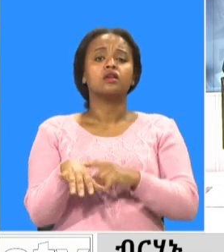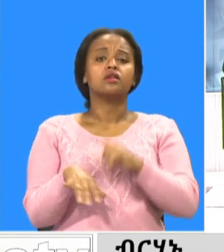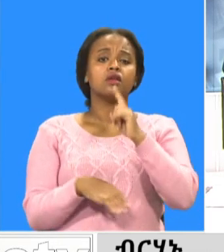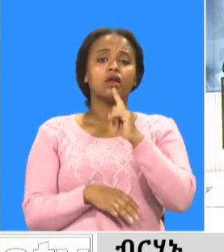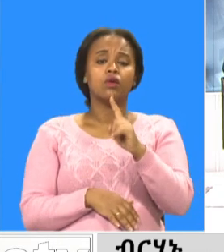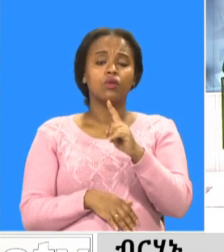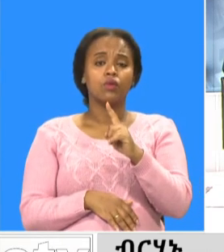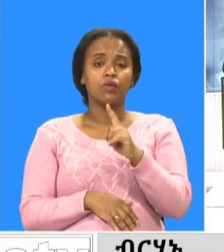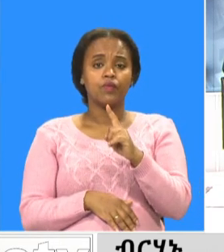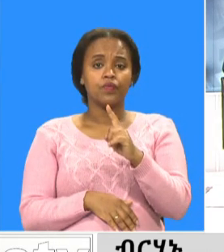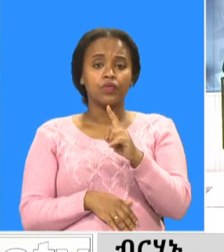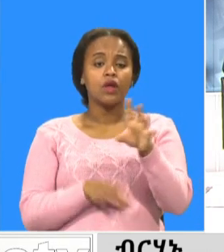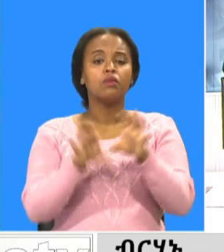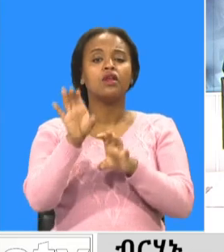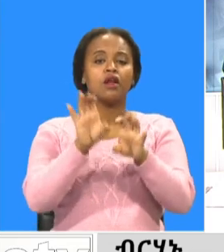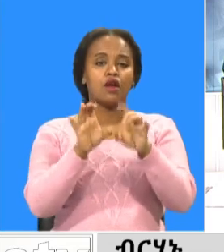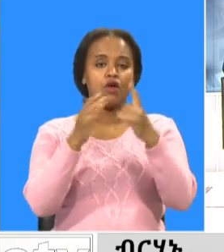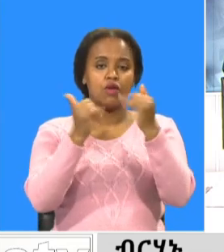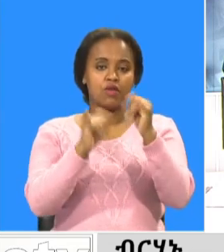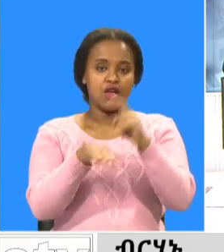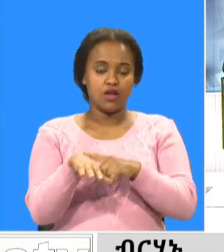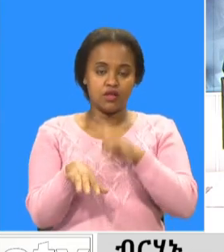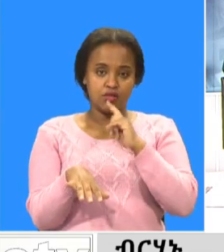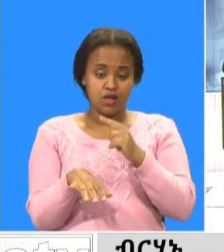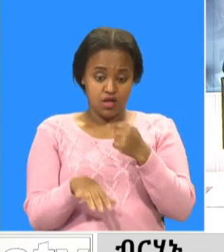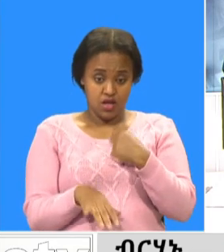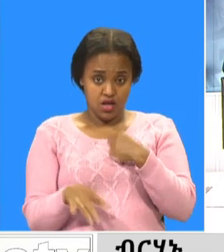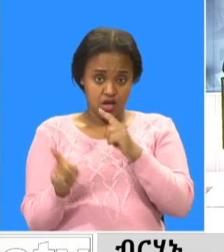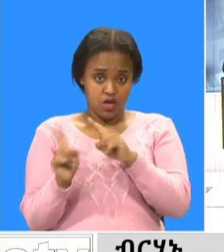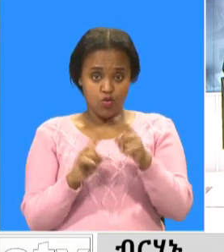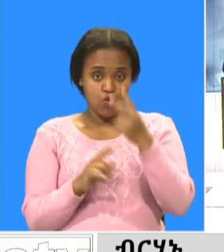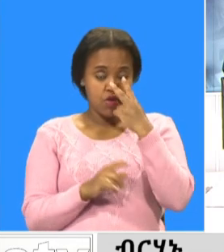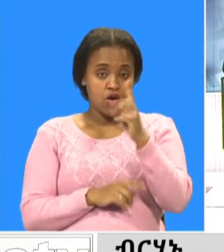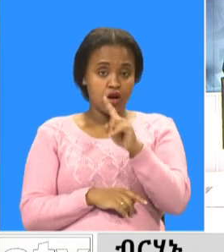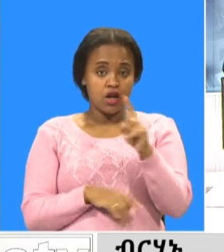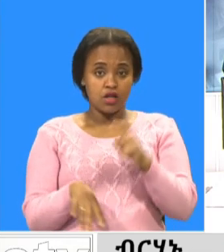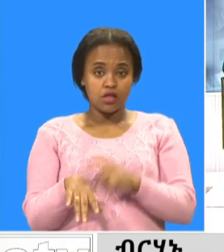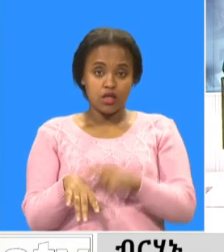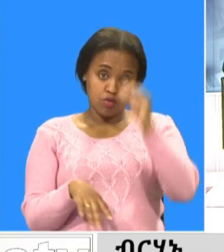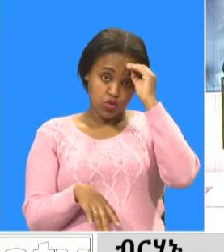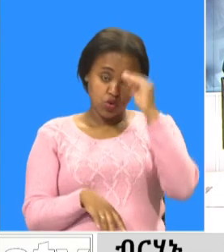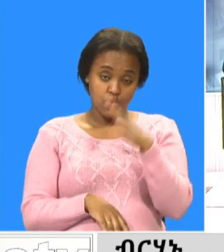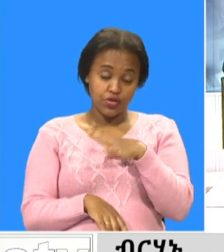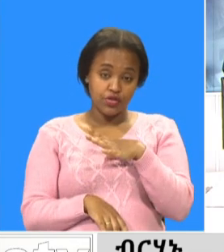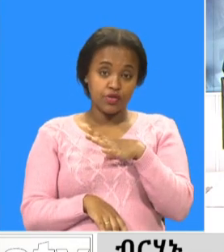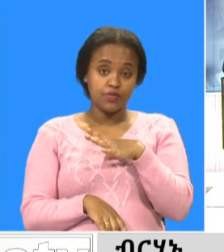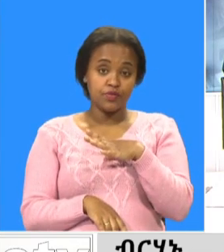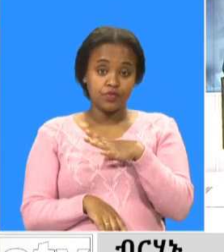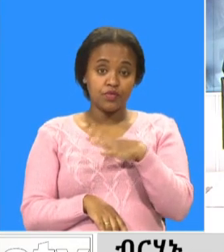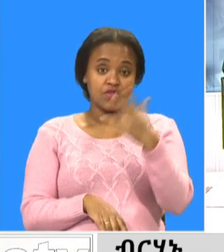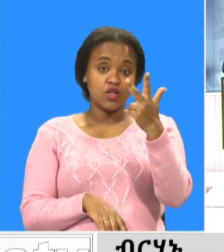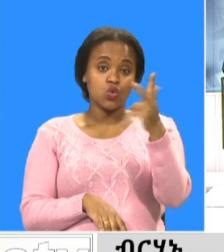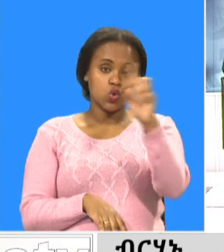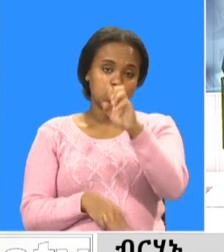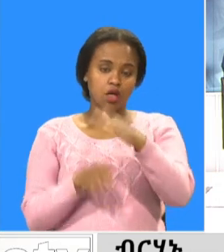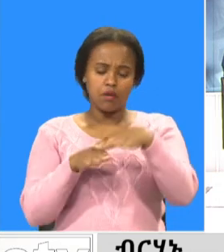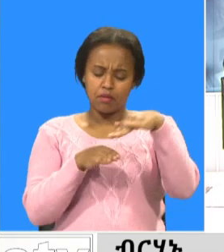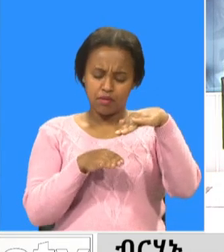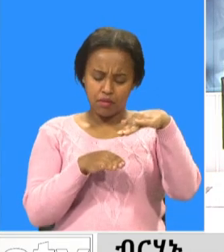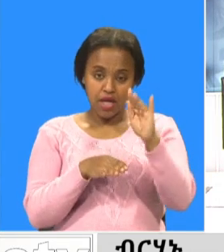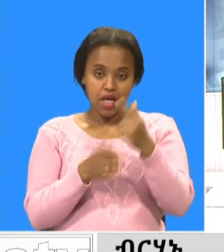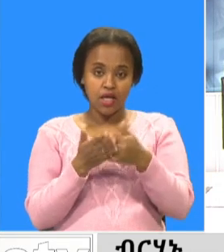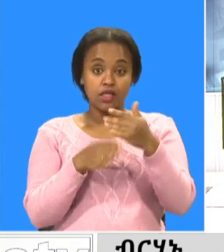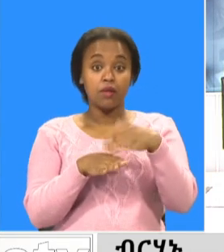ነው የሚደረገው? እኔ ደግሞ የማየው አንዳንዴ ደግሞ ሰዎች ከሶስት ቀን በላይ ከዛም